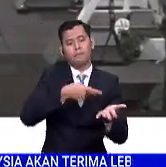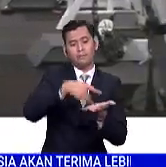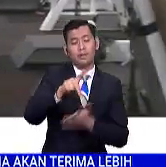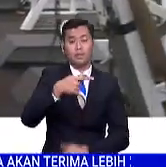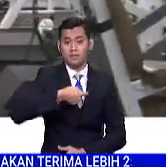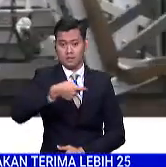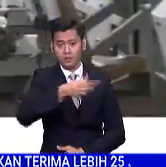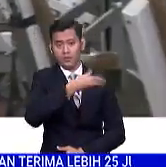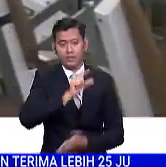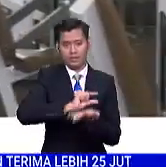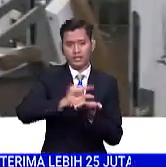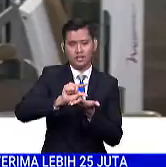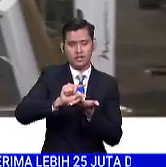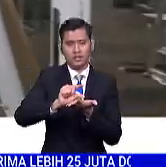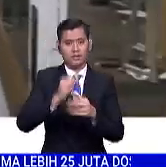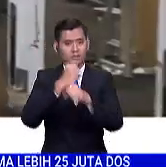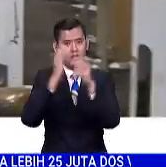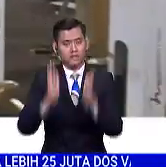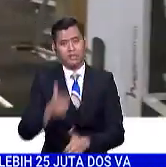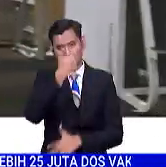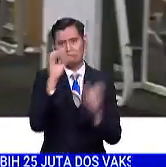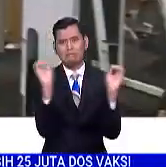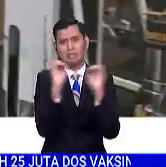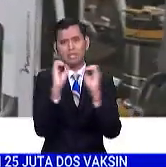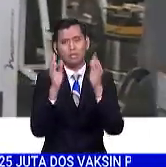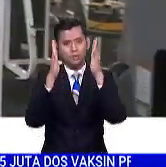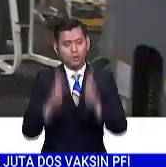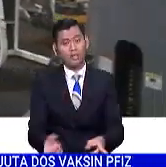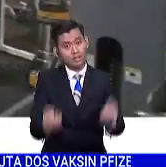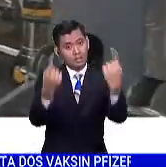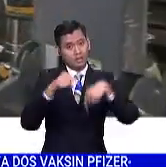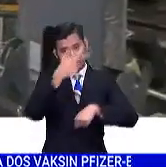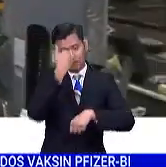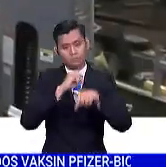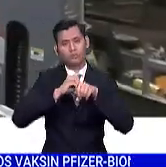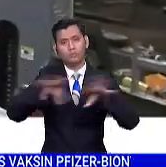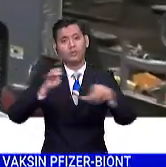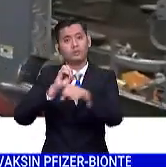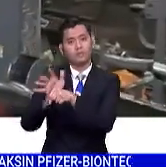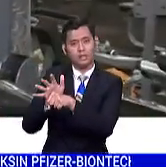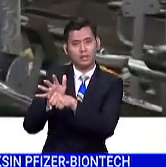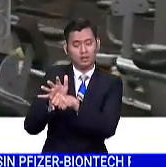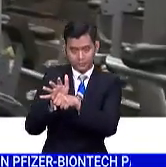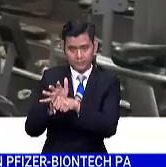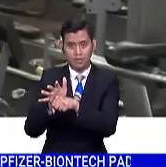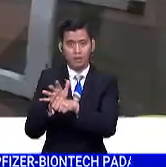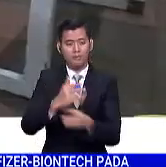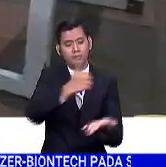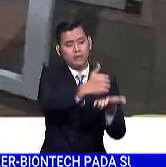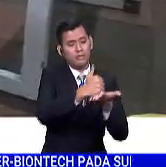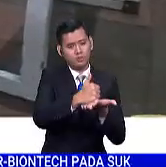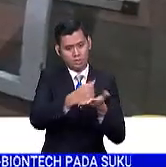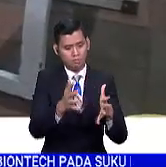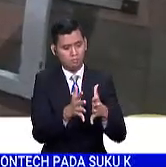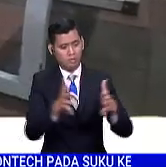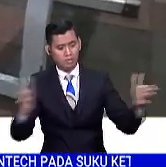pekerja susulan tiada pengunjung akibat pandemik COVID-19. Jelas beliau, ketika ini tawaran pembiayaan berkenaan hanya melibatkan bantuan